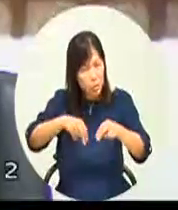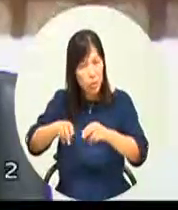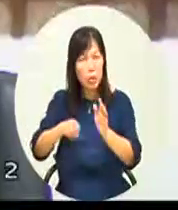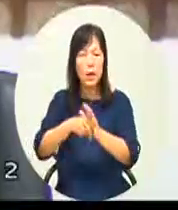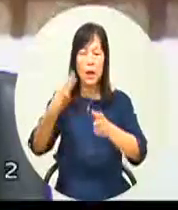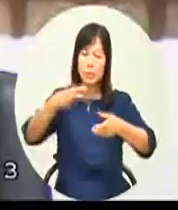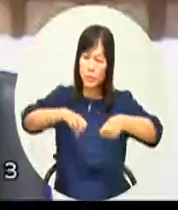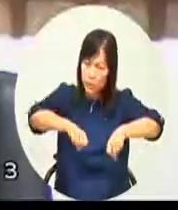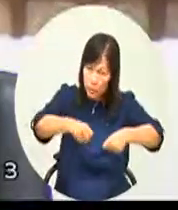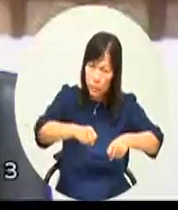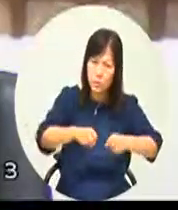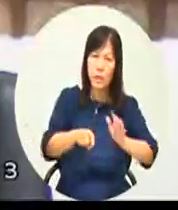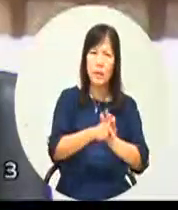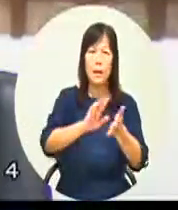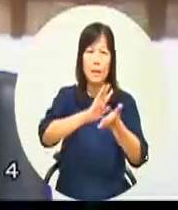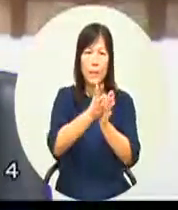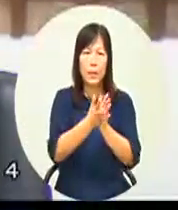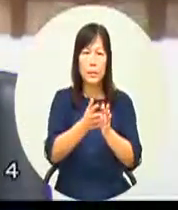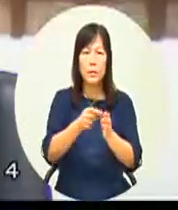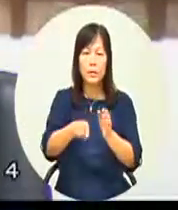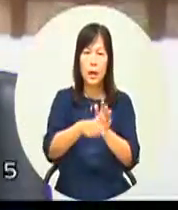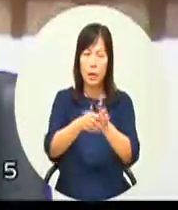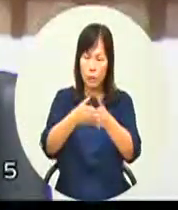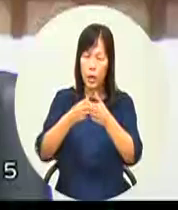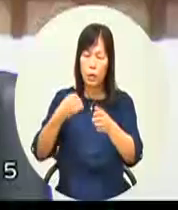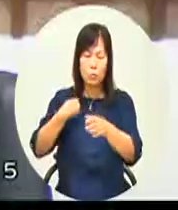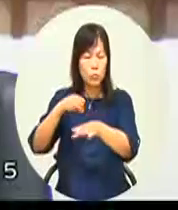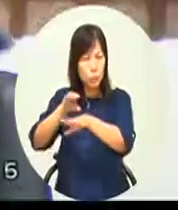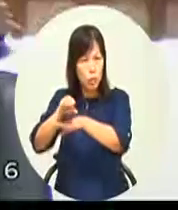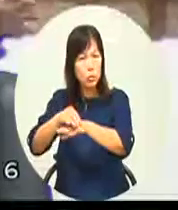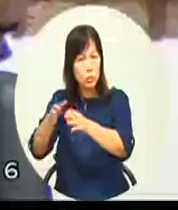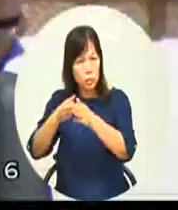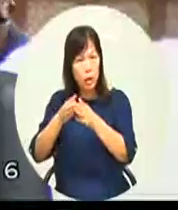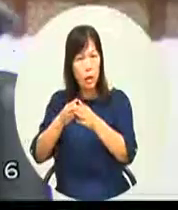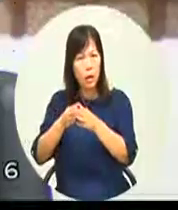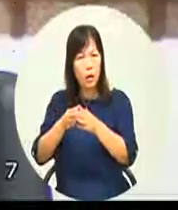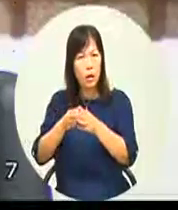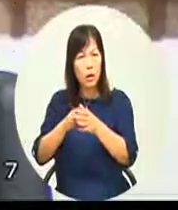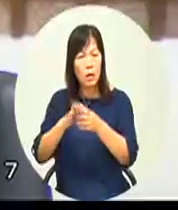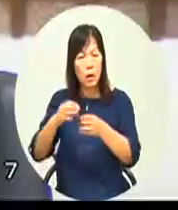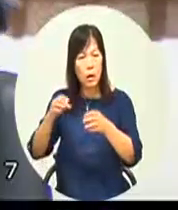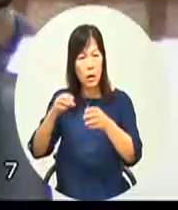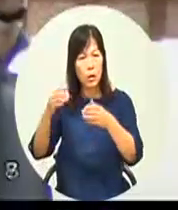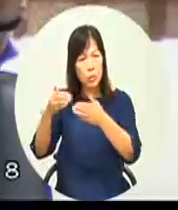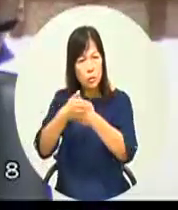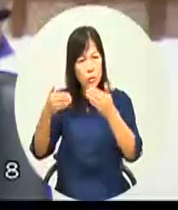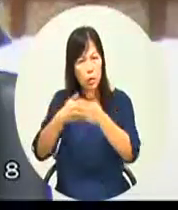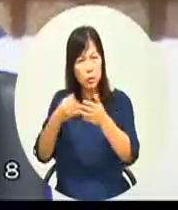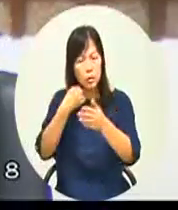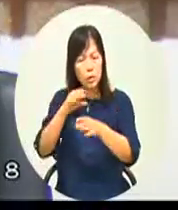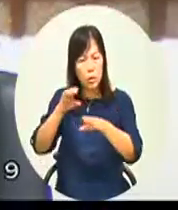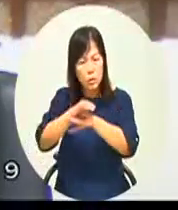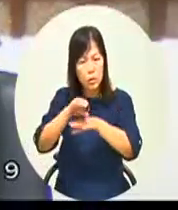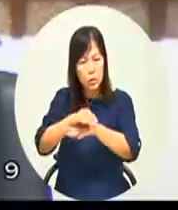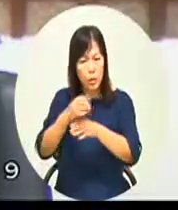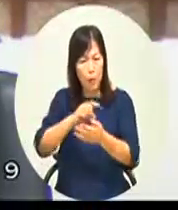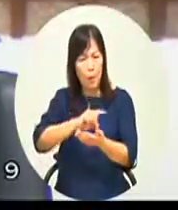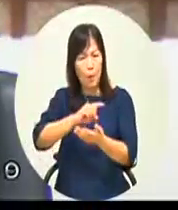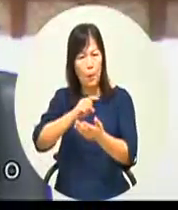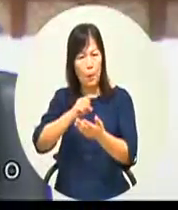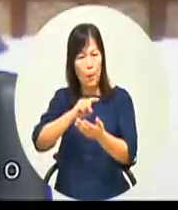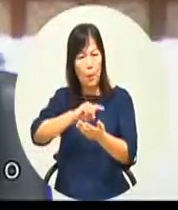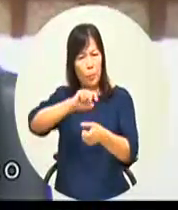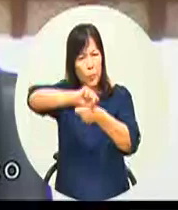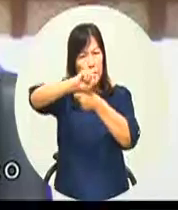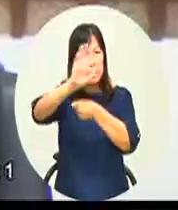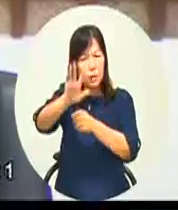机车，可是你现在变成他需要用到 U 卡，是不是就交通的汽车流量变大了，然